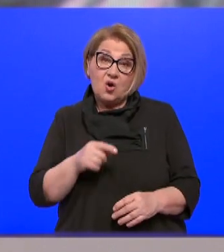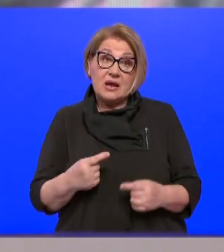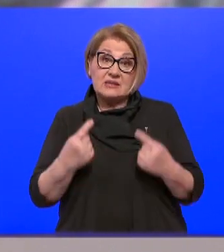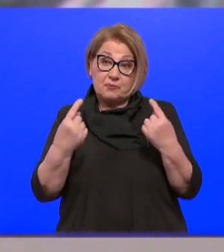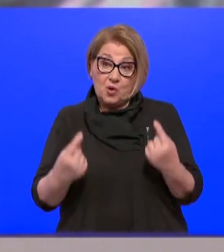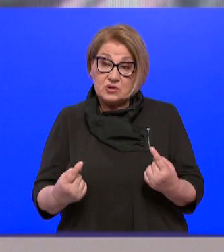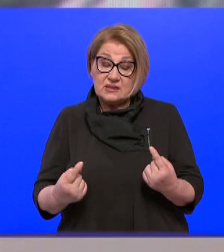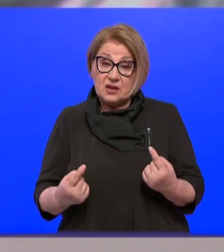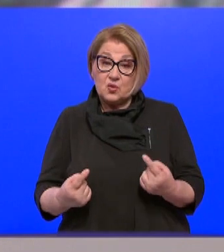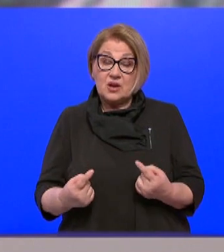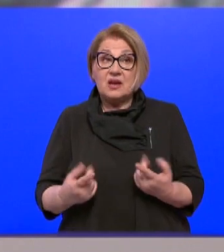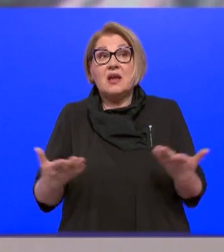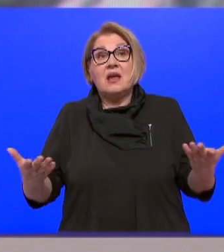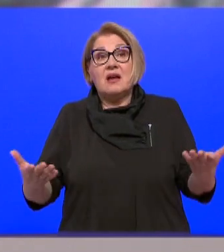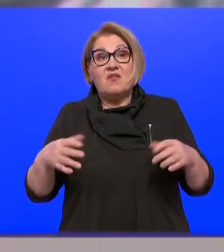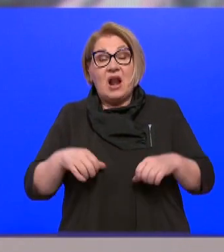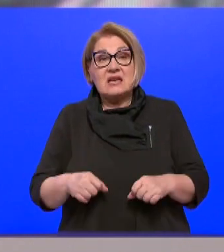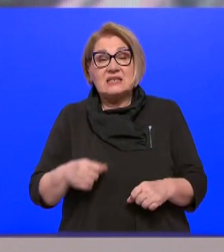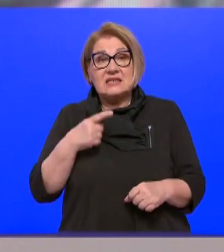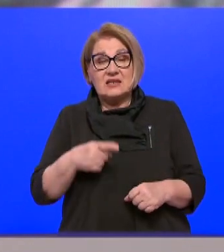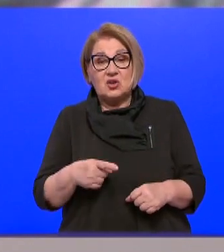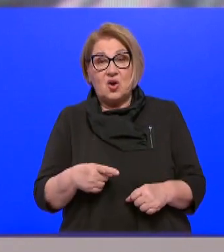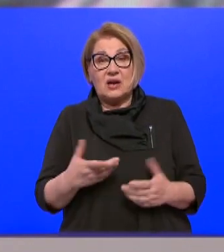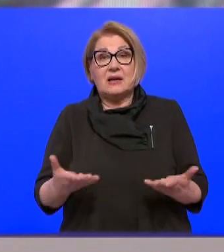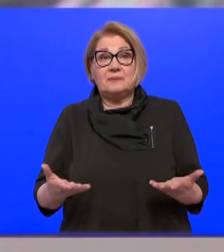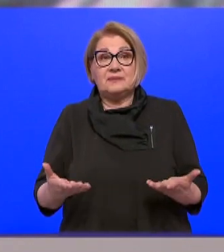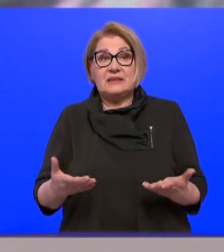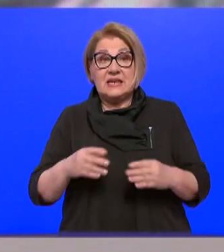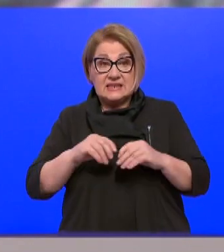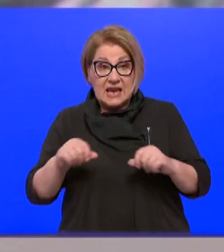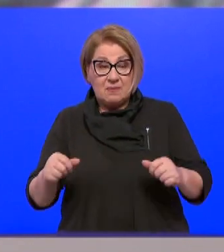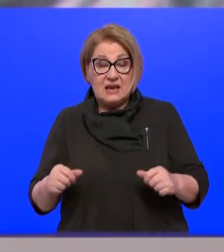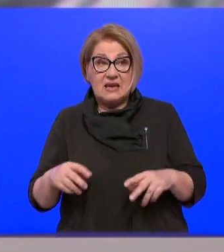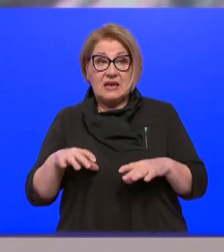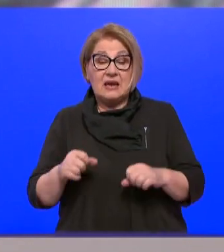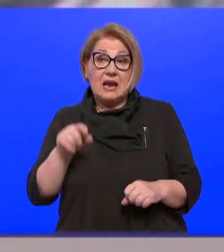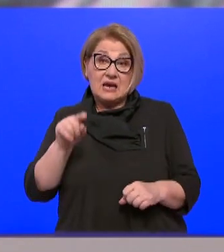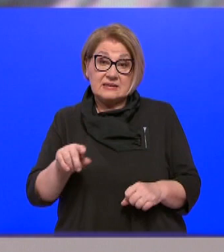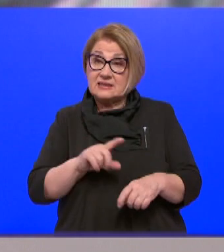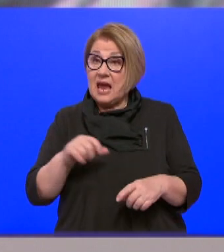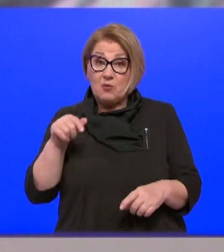obiteljskih gospodarstava, jer ih je za sad samo 30%, što znači da one nemaju imovine i da su